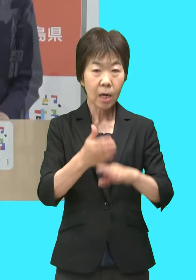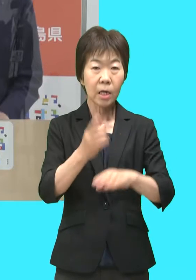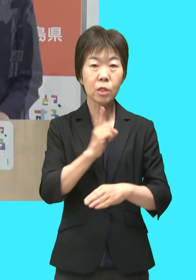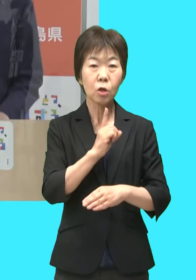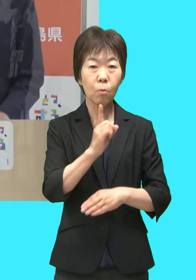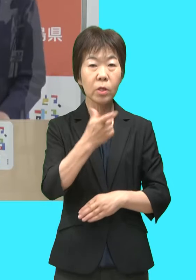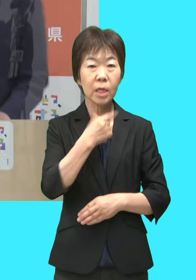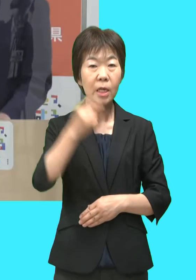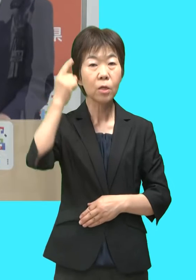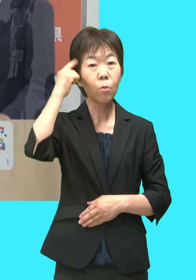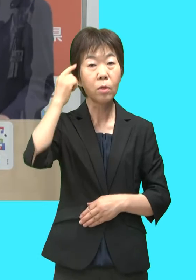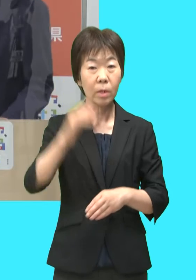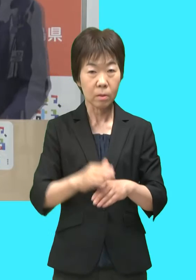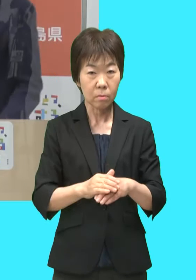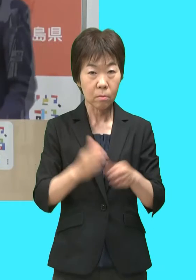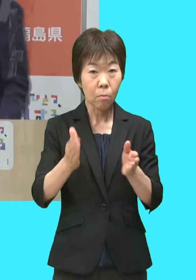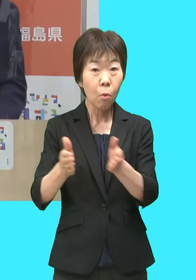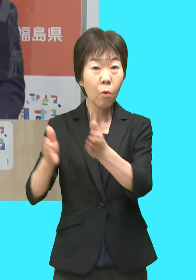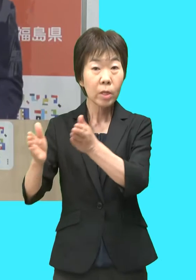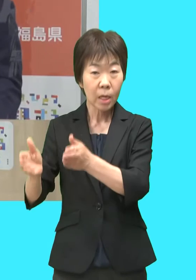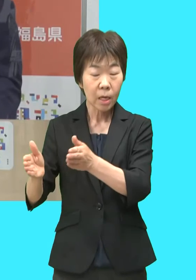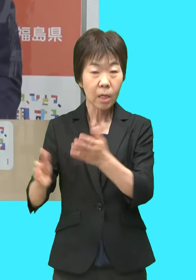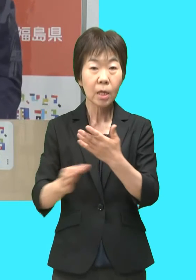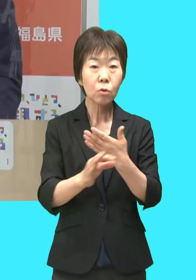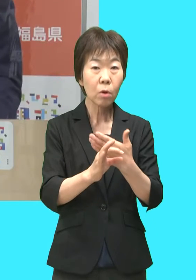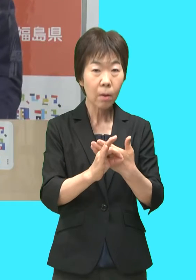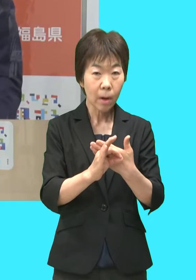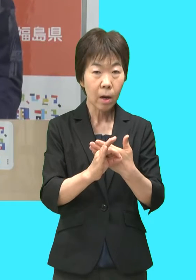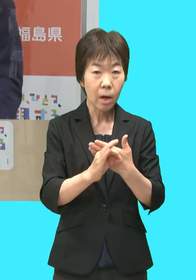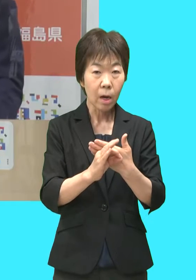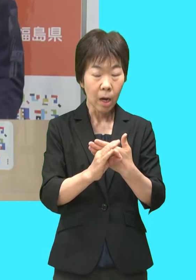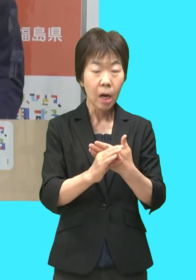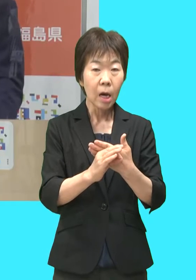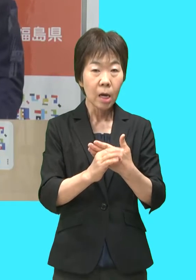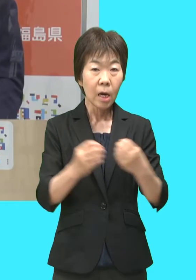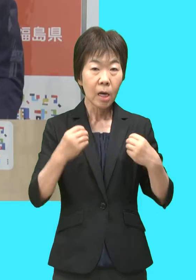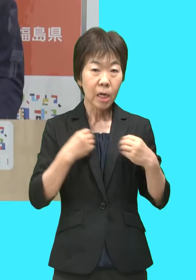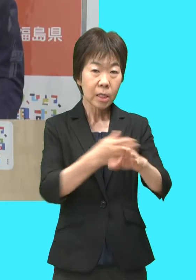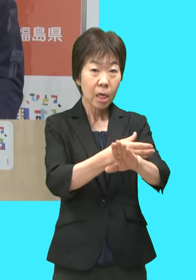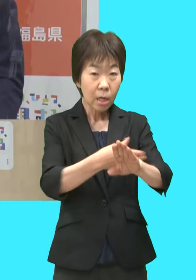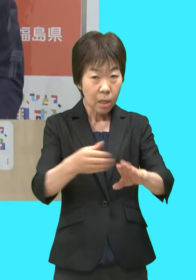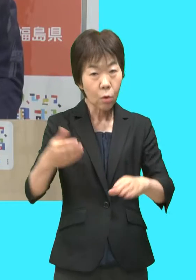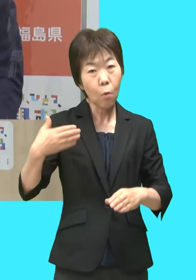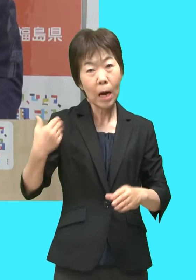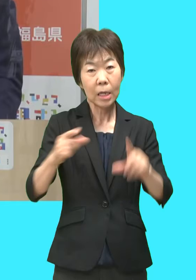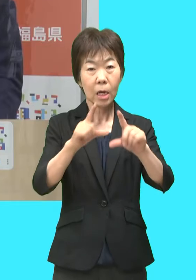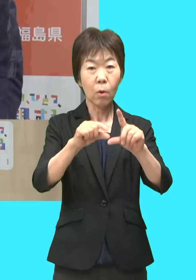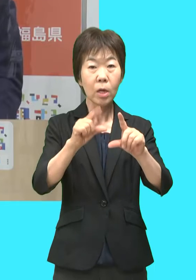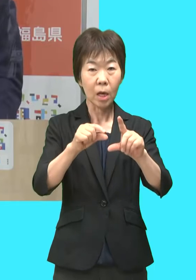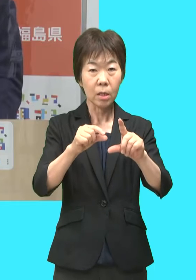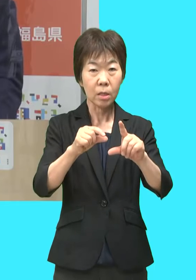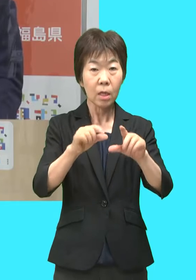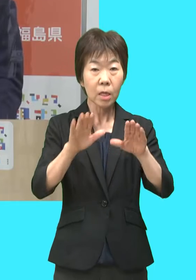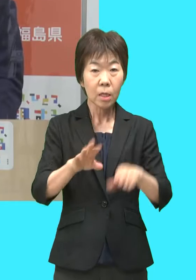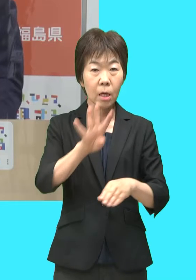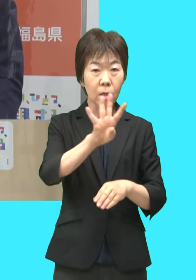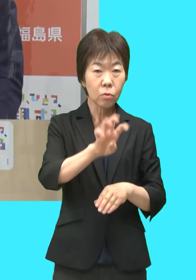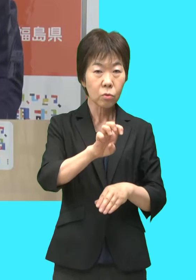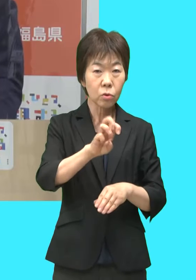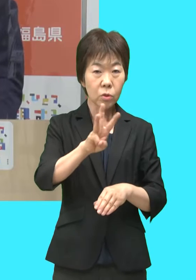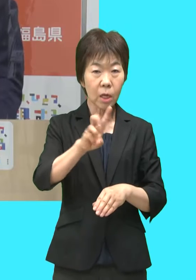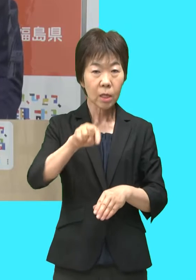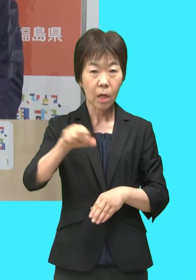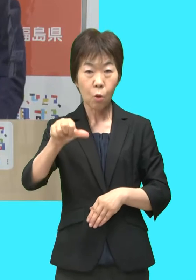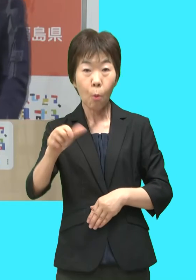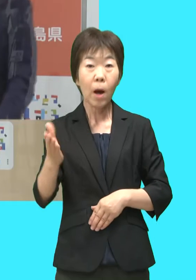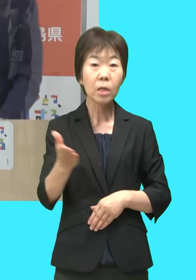います。ただ一方で、例えば感染経路の不明割合ですが、現在